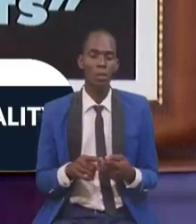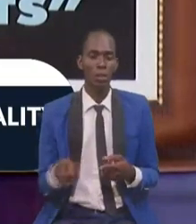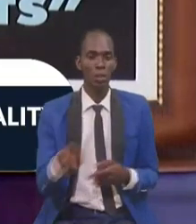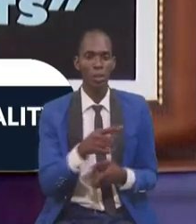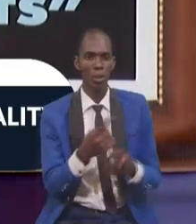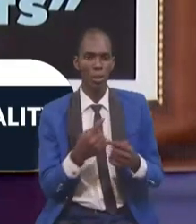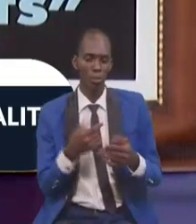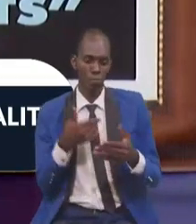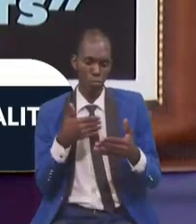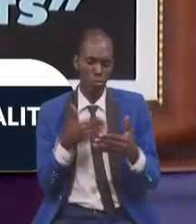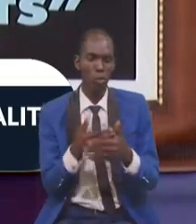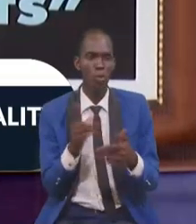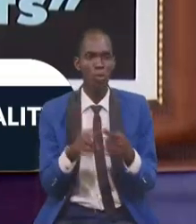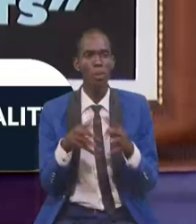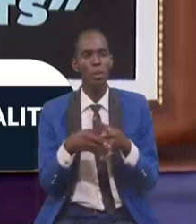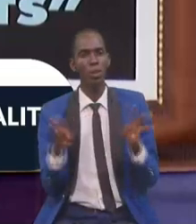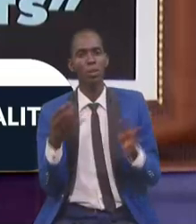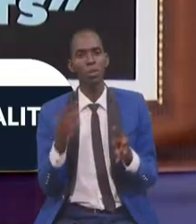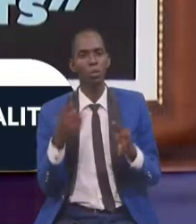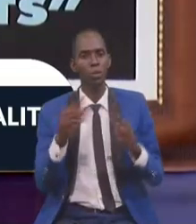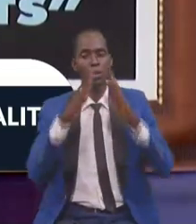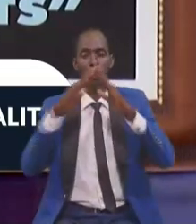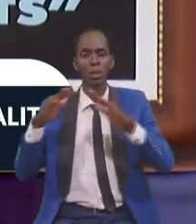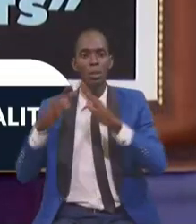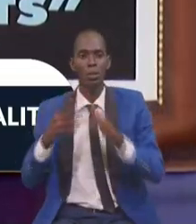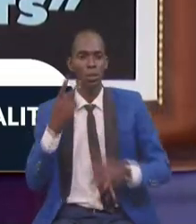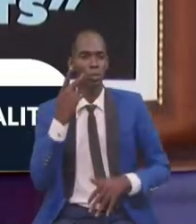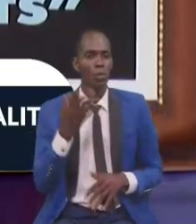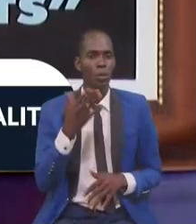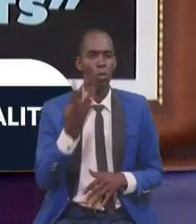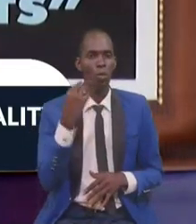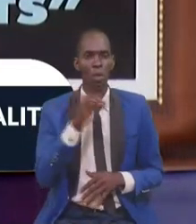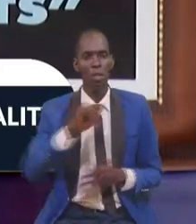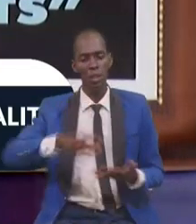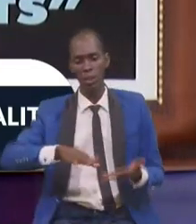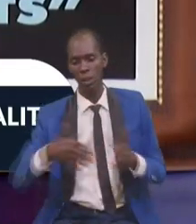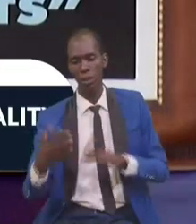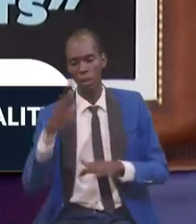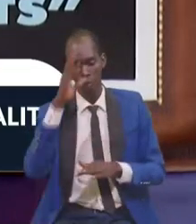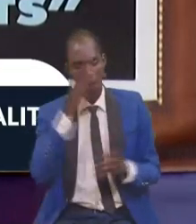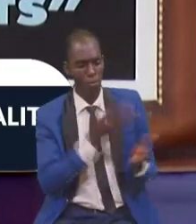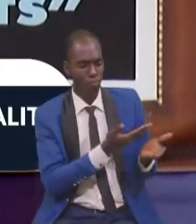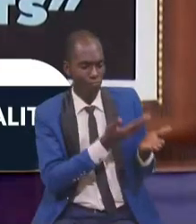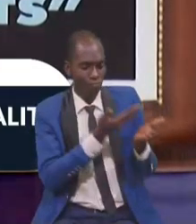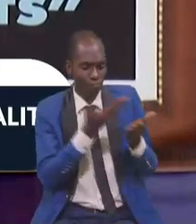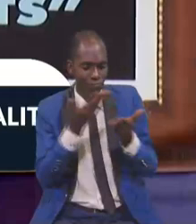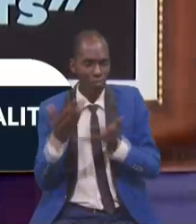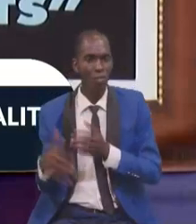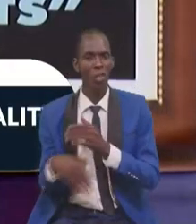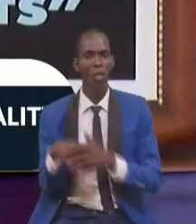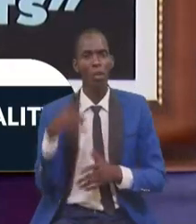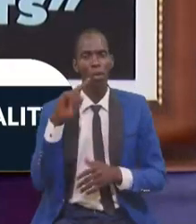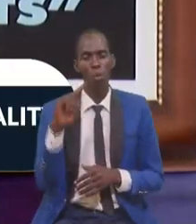Lorsqu'il fut près de la porte de la ville, voici, on portait en terre un mort,